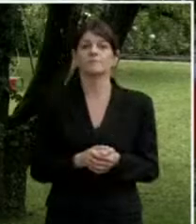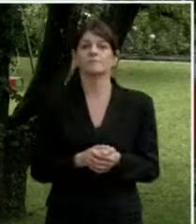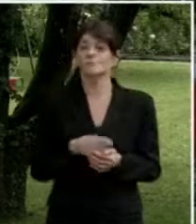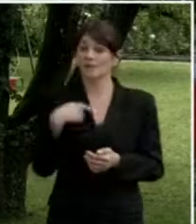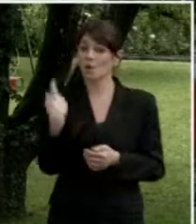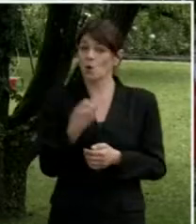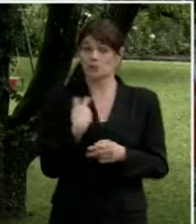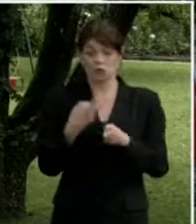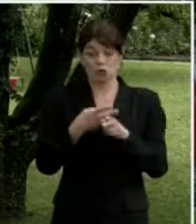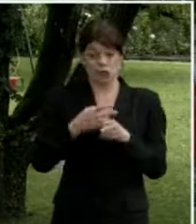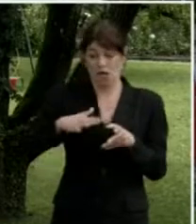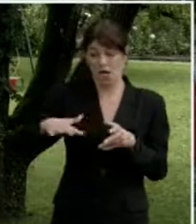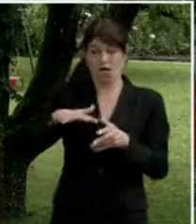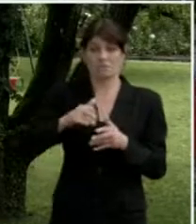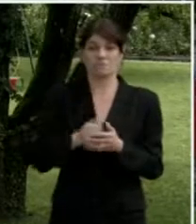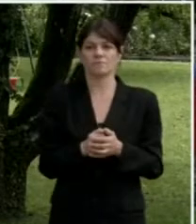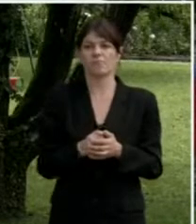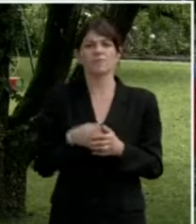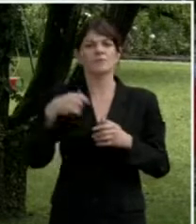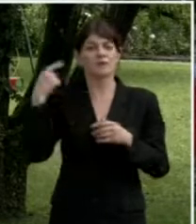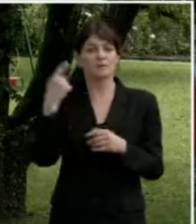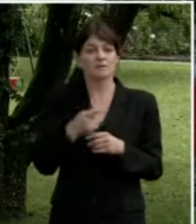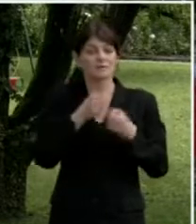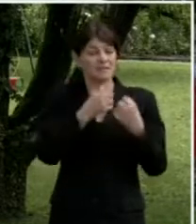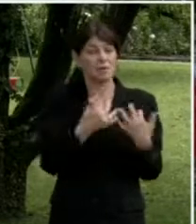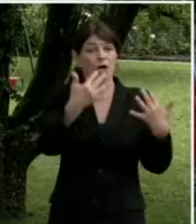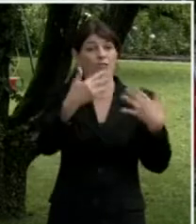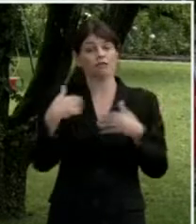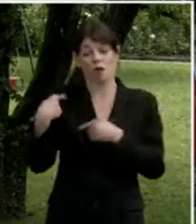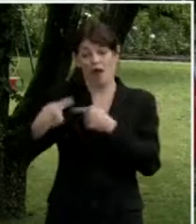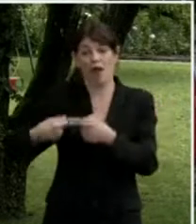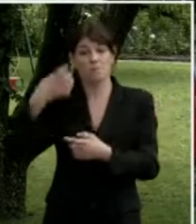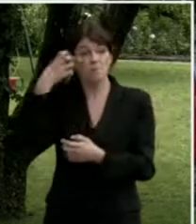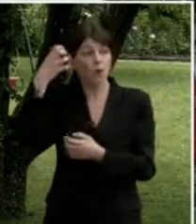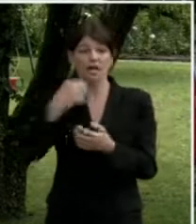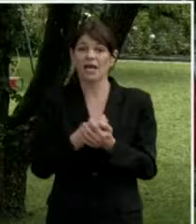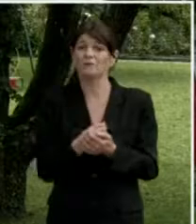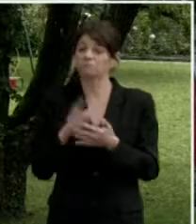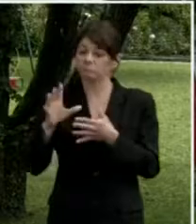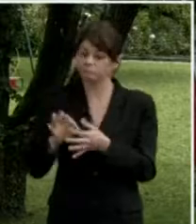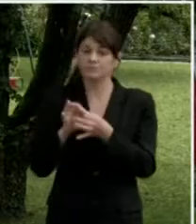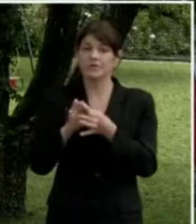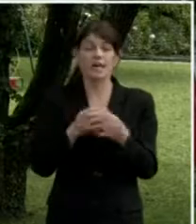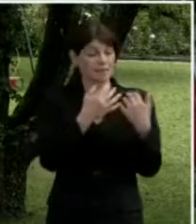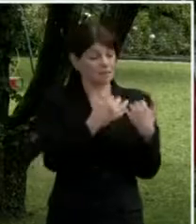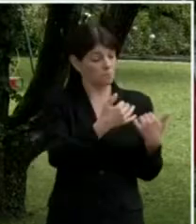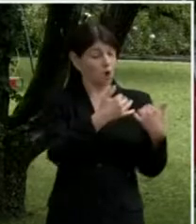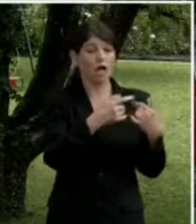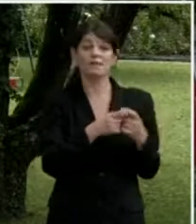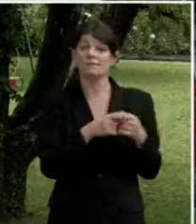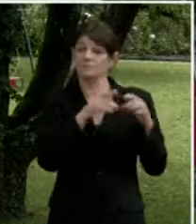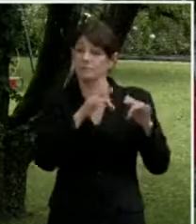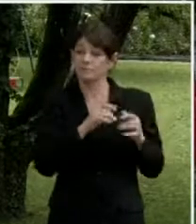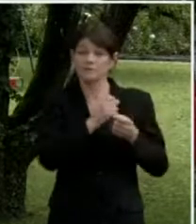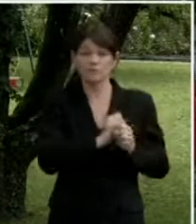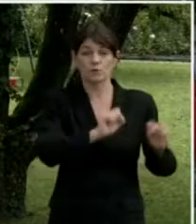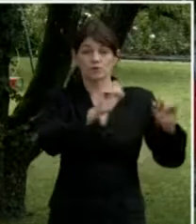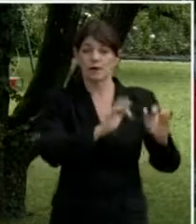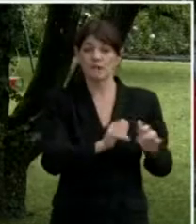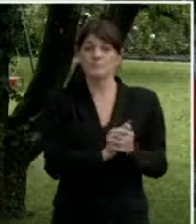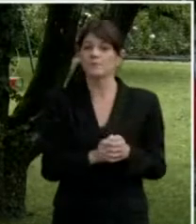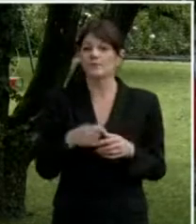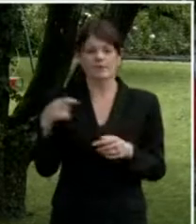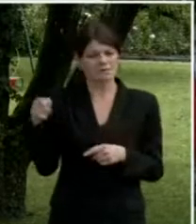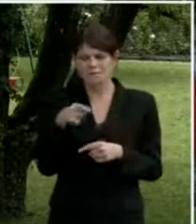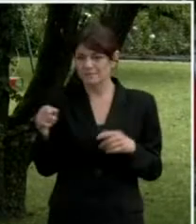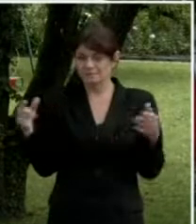Unser Staatswesen, die konstitutionelle Erbmonarchie auf demokratischer und parlamentarischer Grundlage, stellt